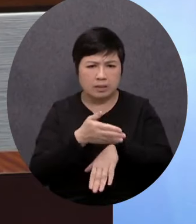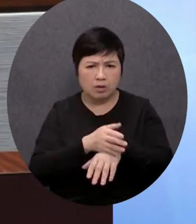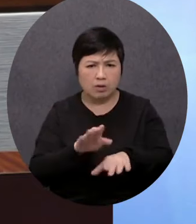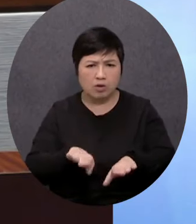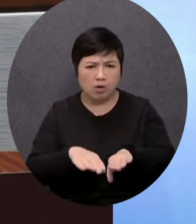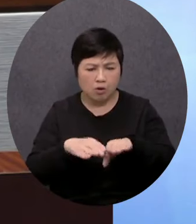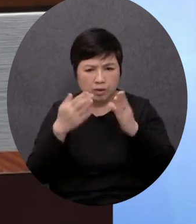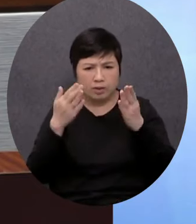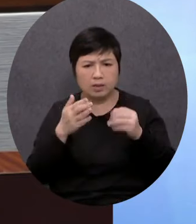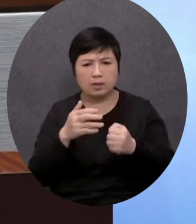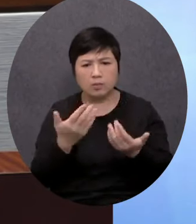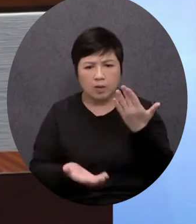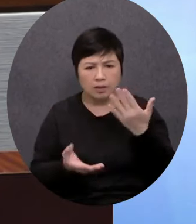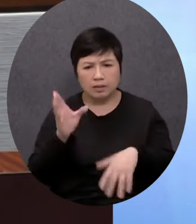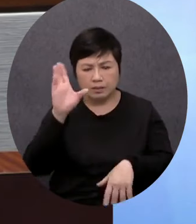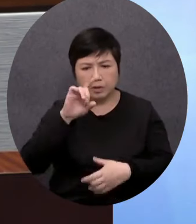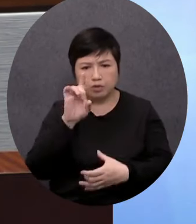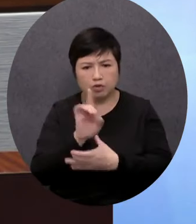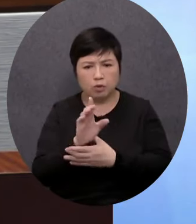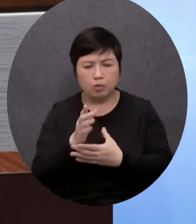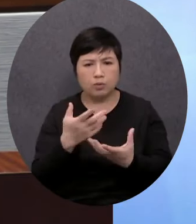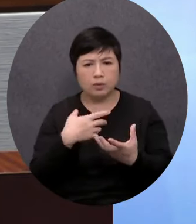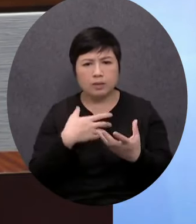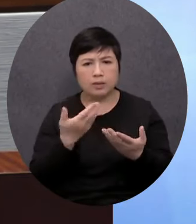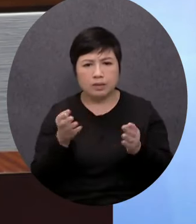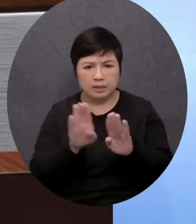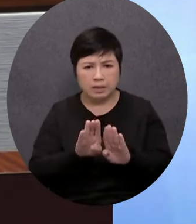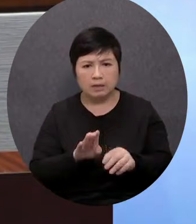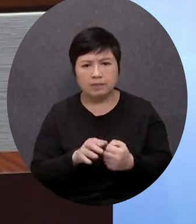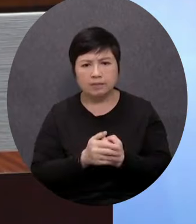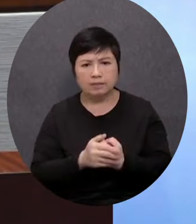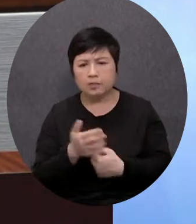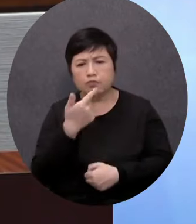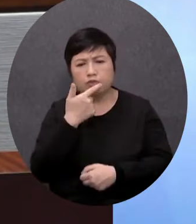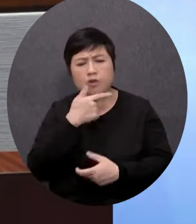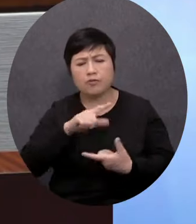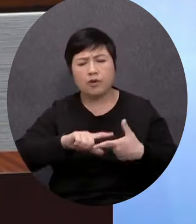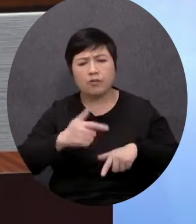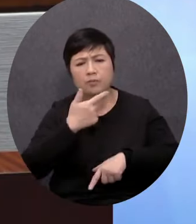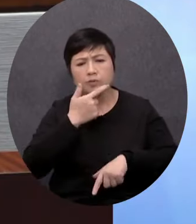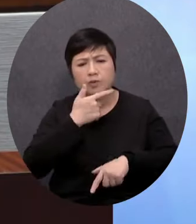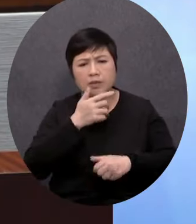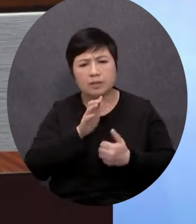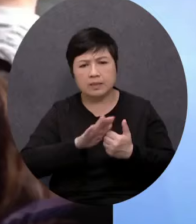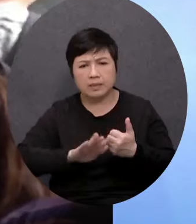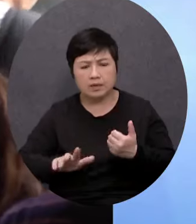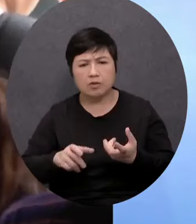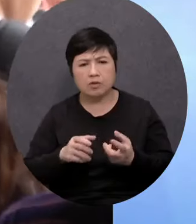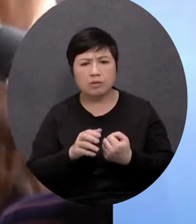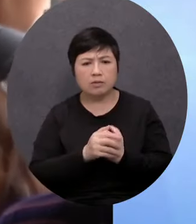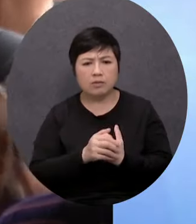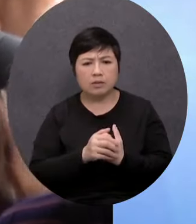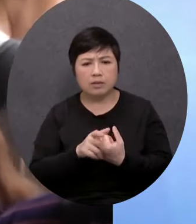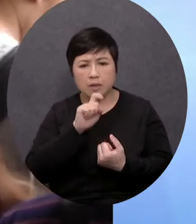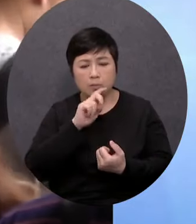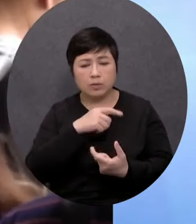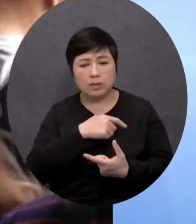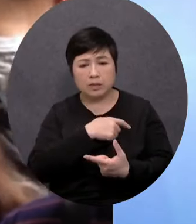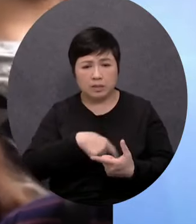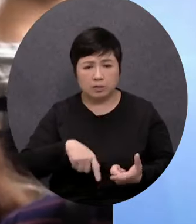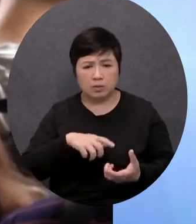開車或者係晚上早啲收車去做咧，這個我哋唔想用呢個方法咧嚟影響出行嗰個安排。 對於有議員